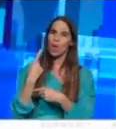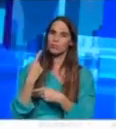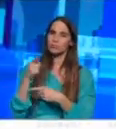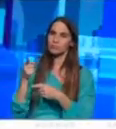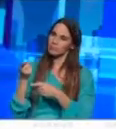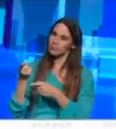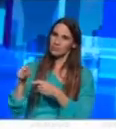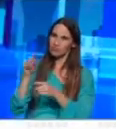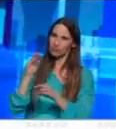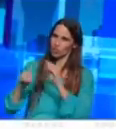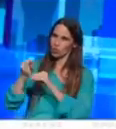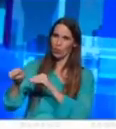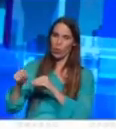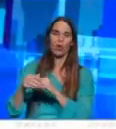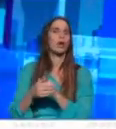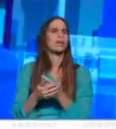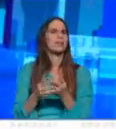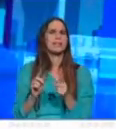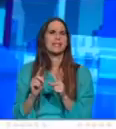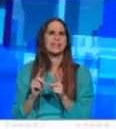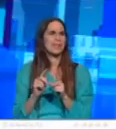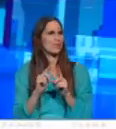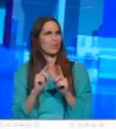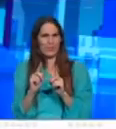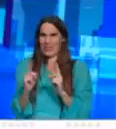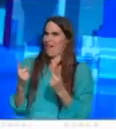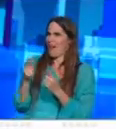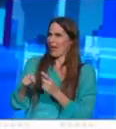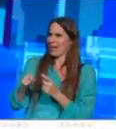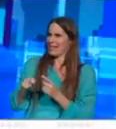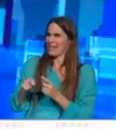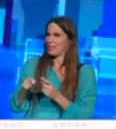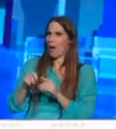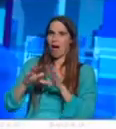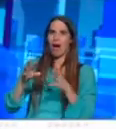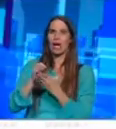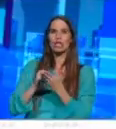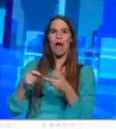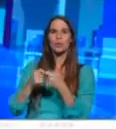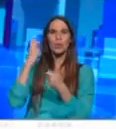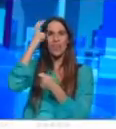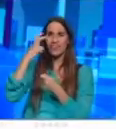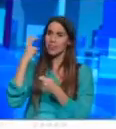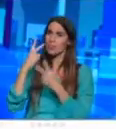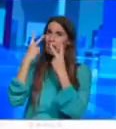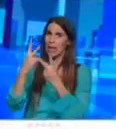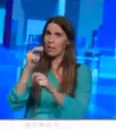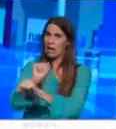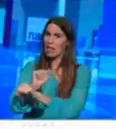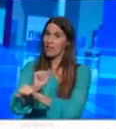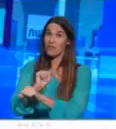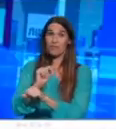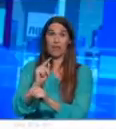הזוי שחברי כנסת מהרשימה המשותפת למשל מבקרים כל הזמן אסירים בכלא, וכשחברת כנסת מבקשת